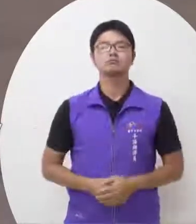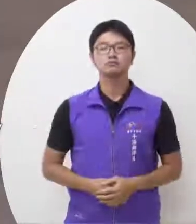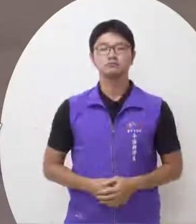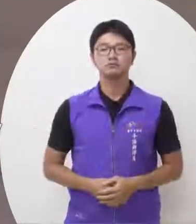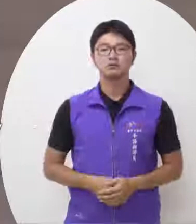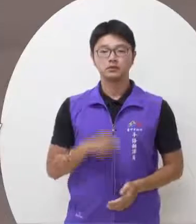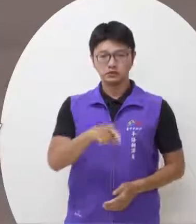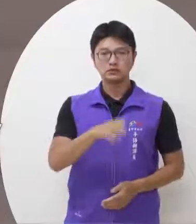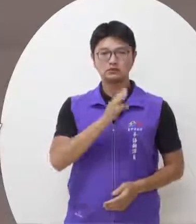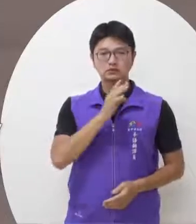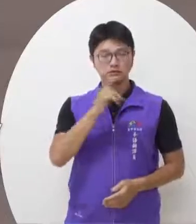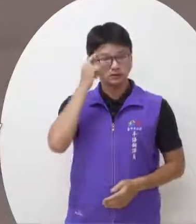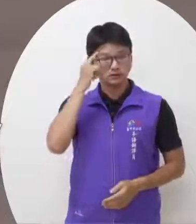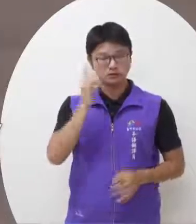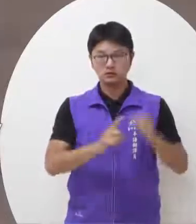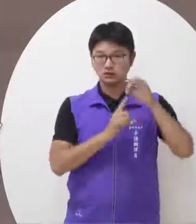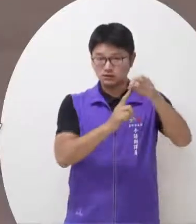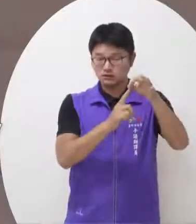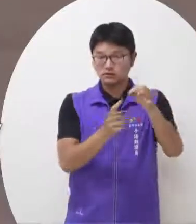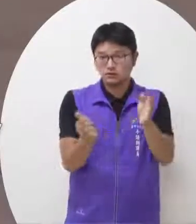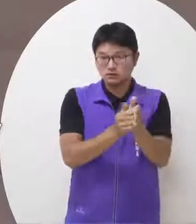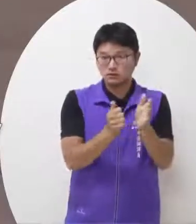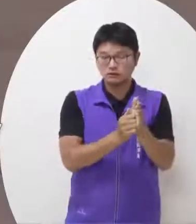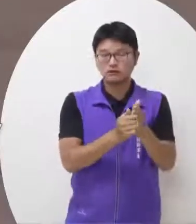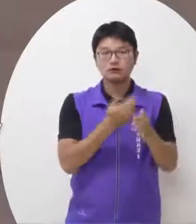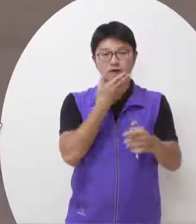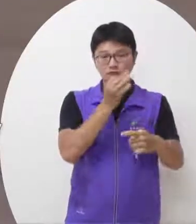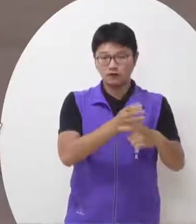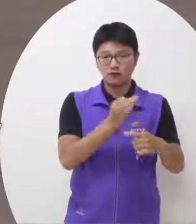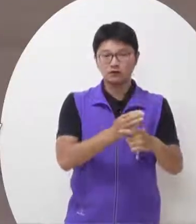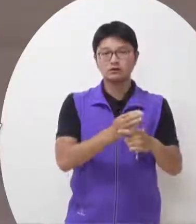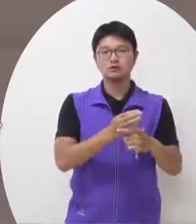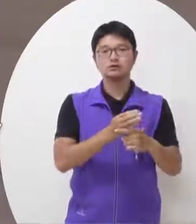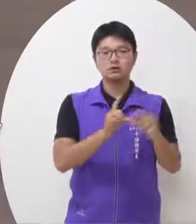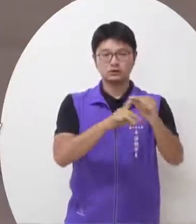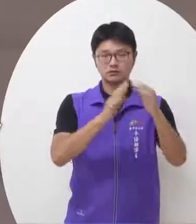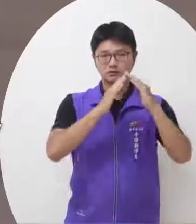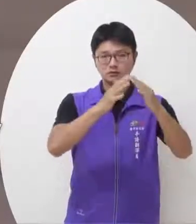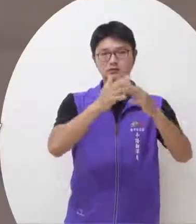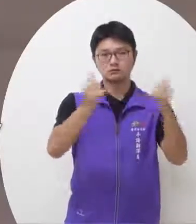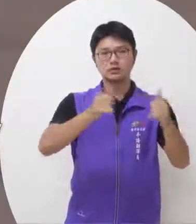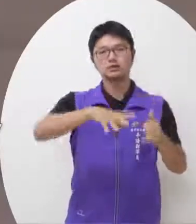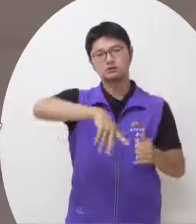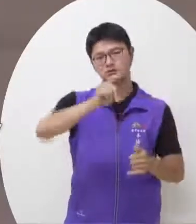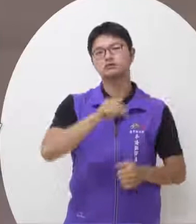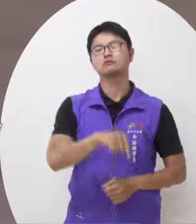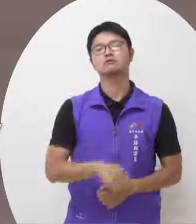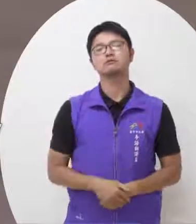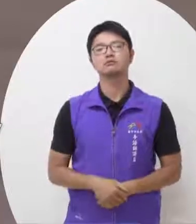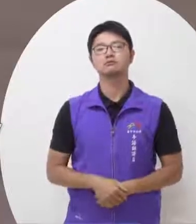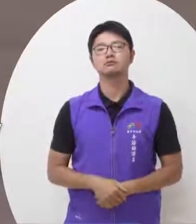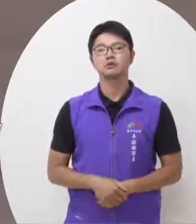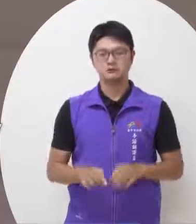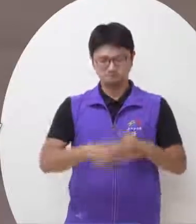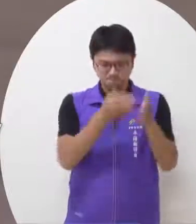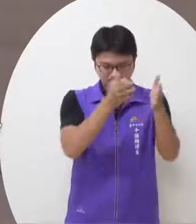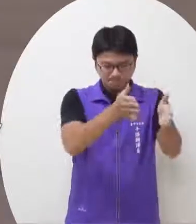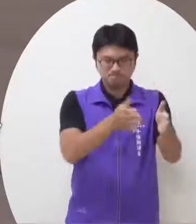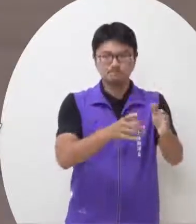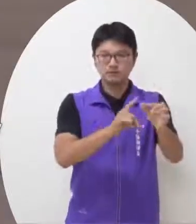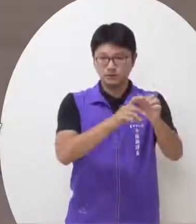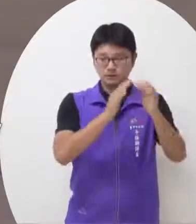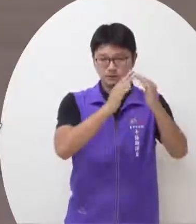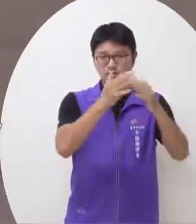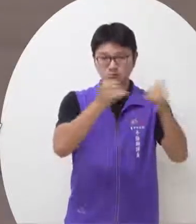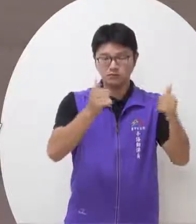叫做乘车优惠，市民优先呐。几乎是限定市民，但是有两